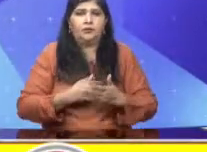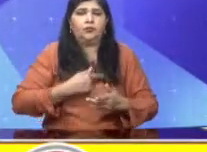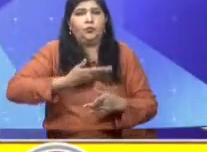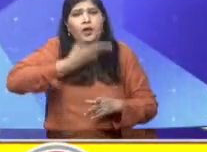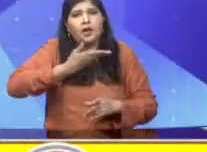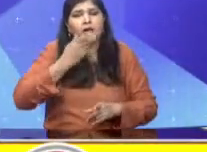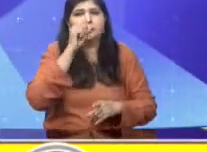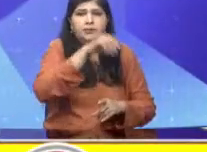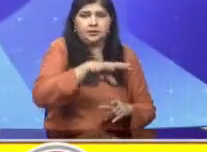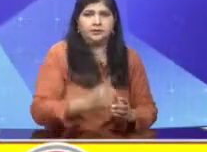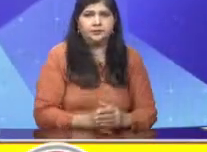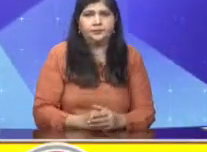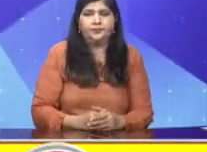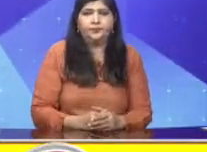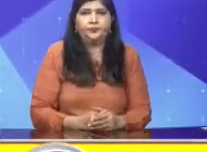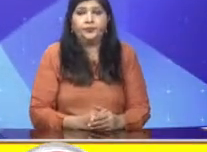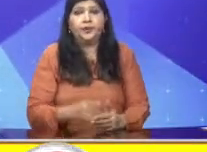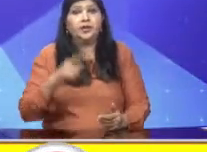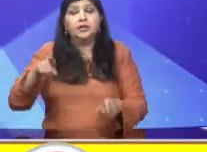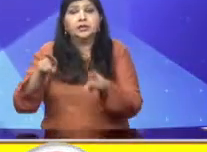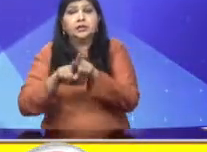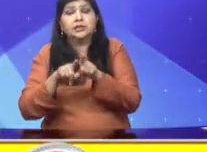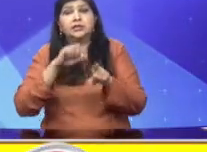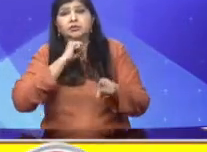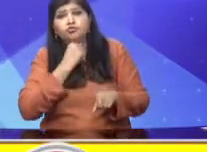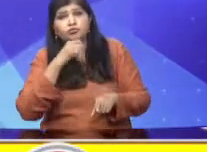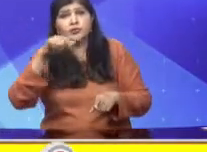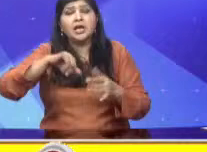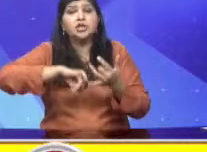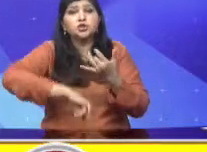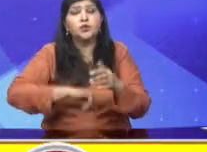हैं साथियों एक और इस नौजवान